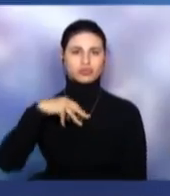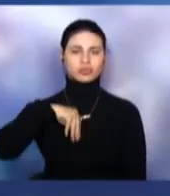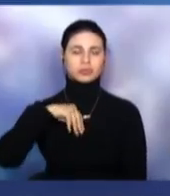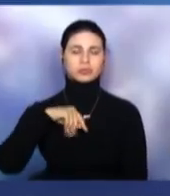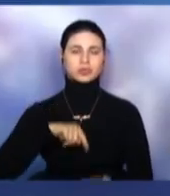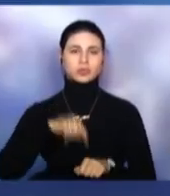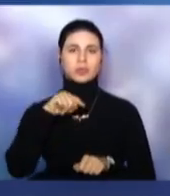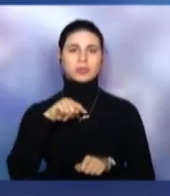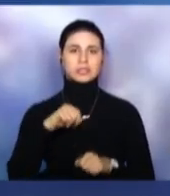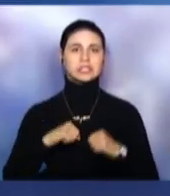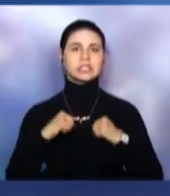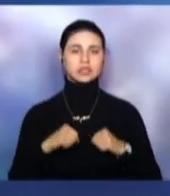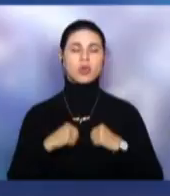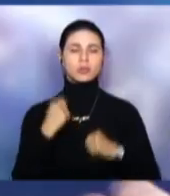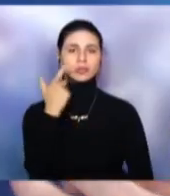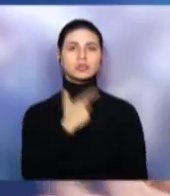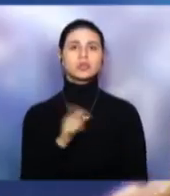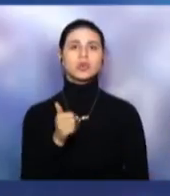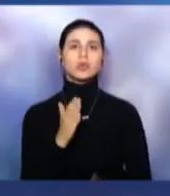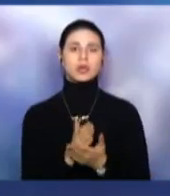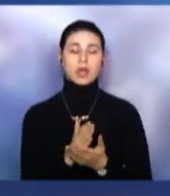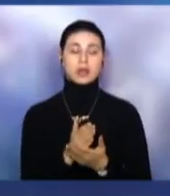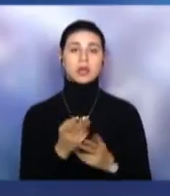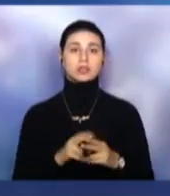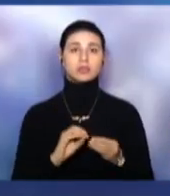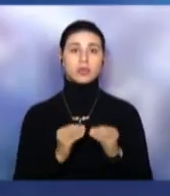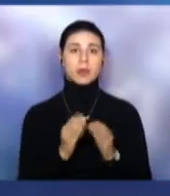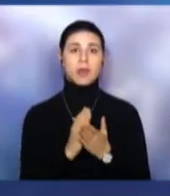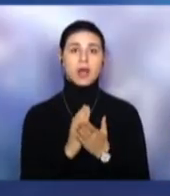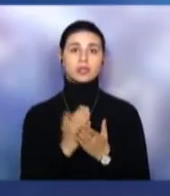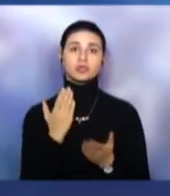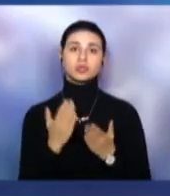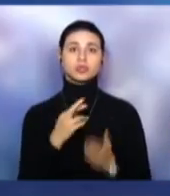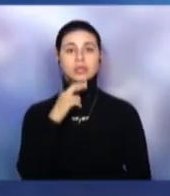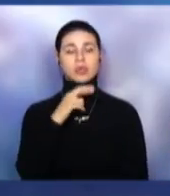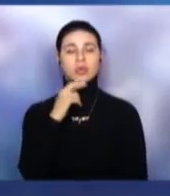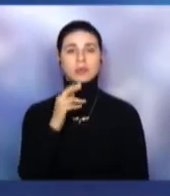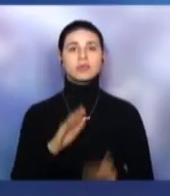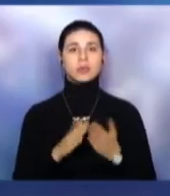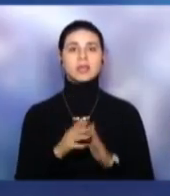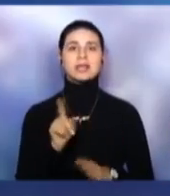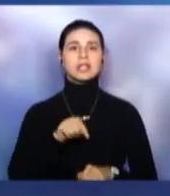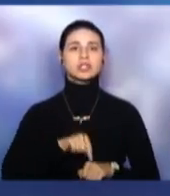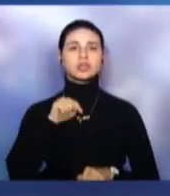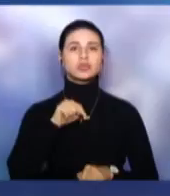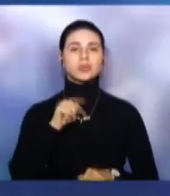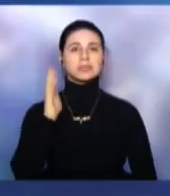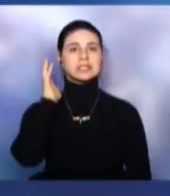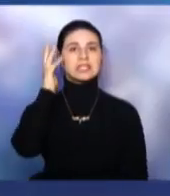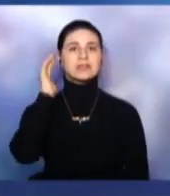შეგრძნებებით ცდილობს გაერკვიოს, არის თუ არა ეს პრობლემა და არის თუ არა საყურადღებო მდგომარეობა. რას იგრძნობს?